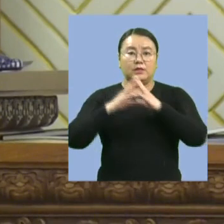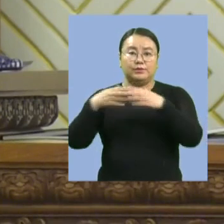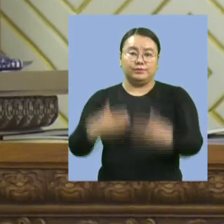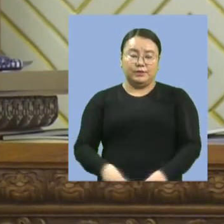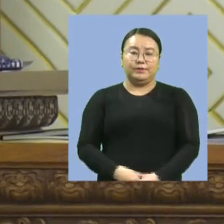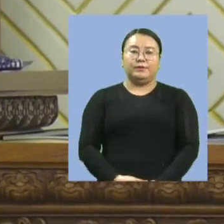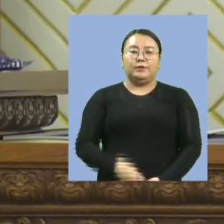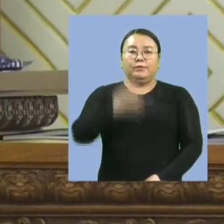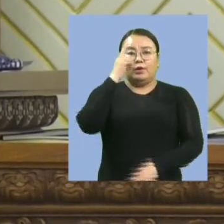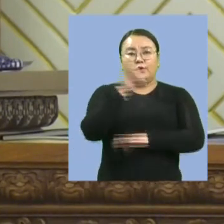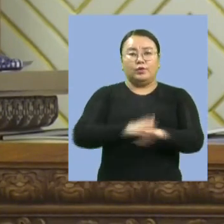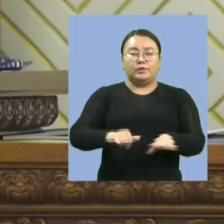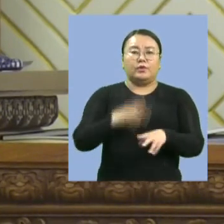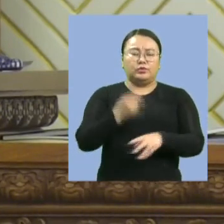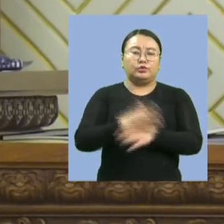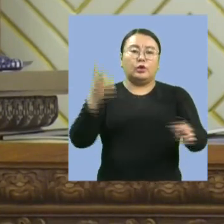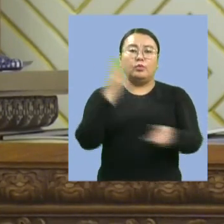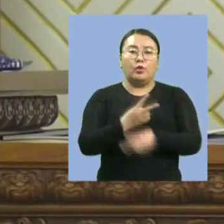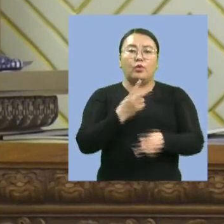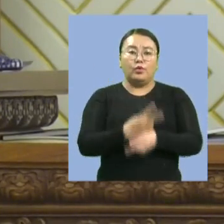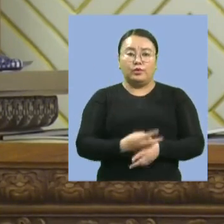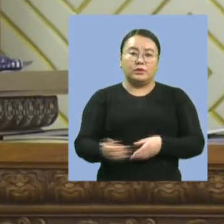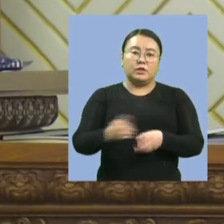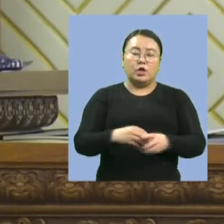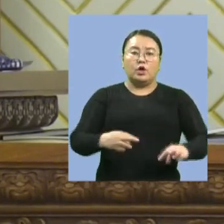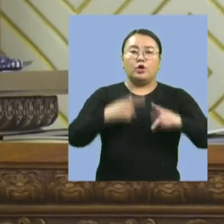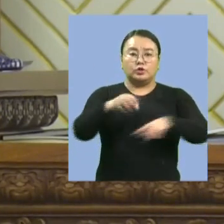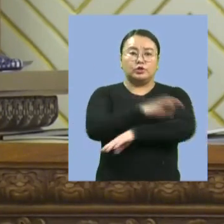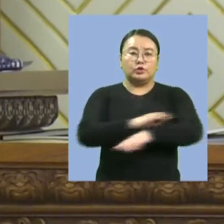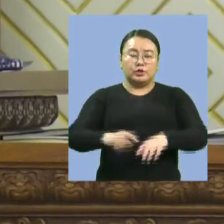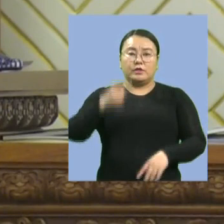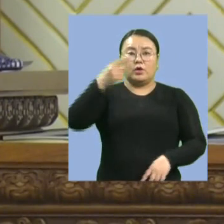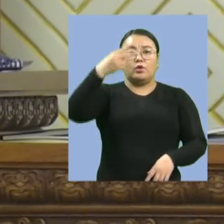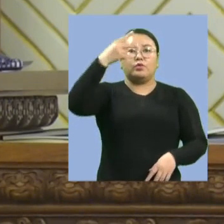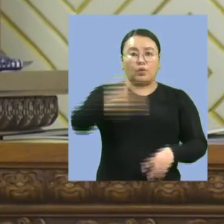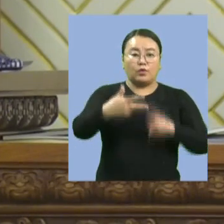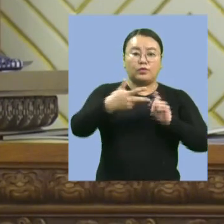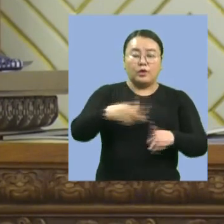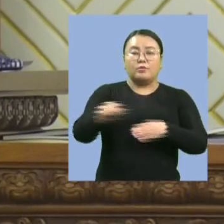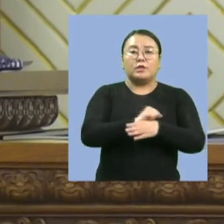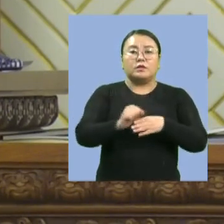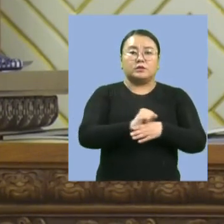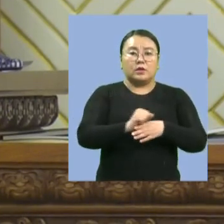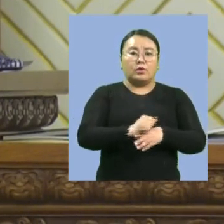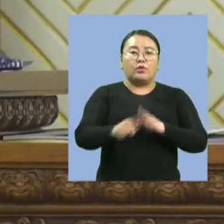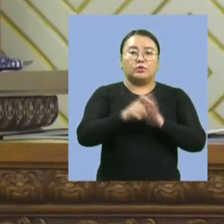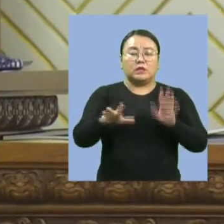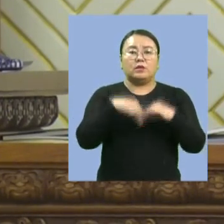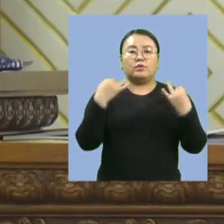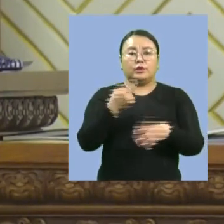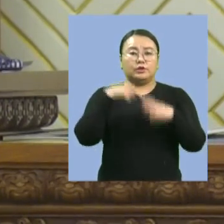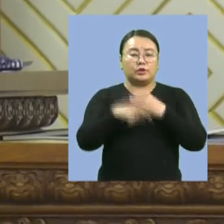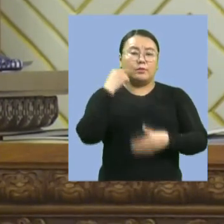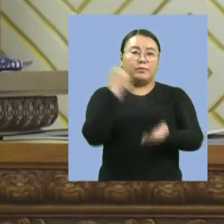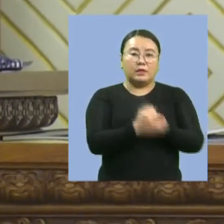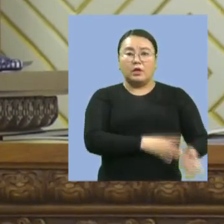ажиллахыг анхааруулъя. За ингээд Монгол Улсын Үндсэн хуульд оруулах өөрчлөлтийн төслийн 3 дахь хэлцүүлэгт бэлтгэх өөр хугацаа